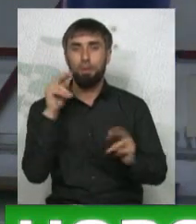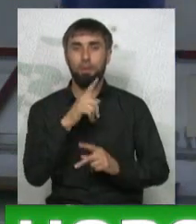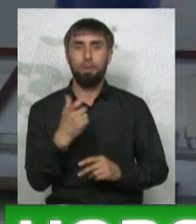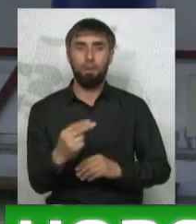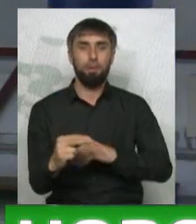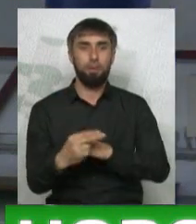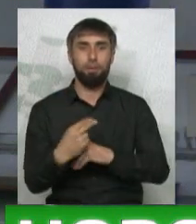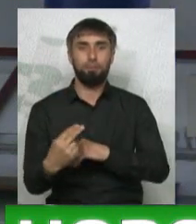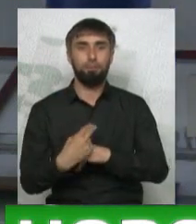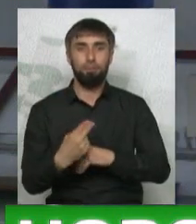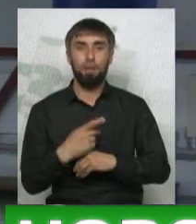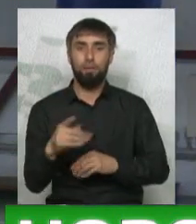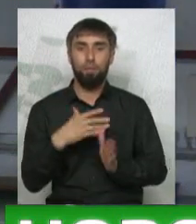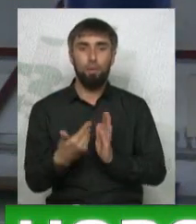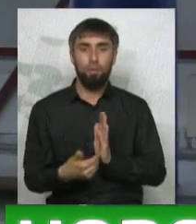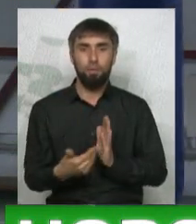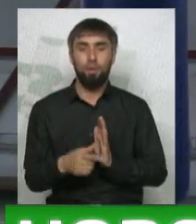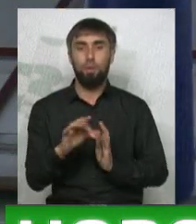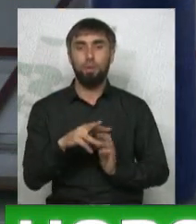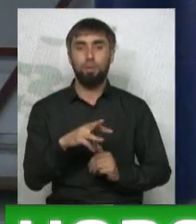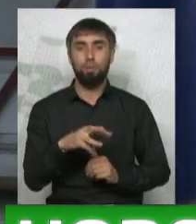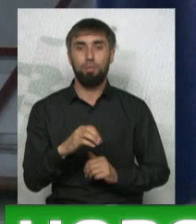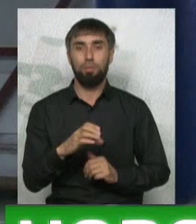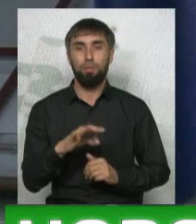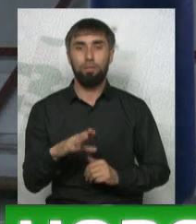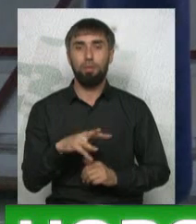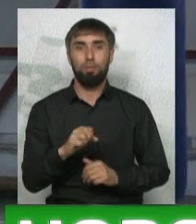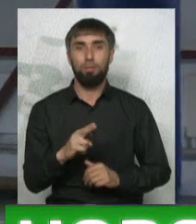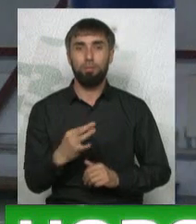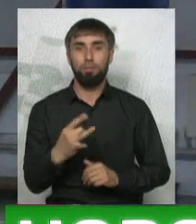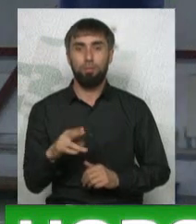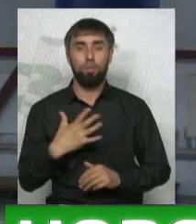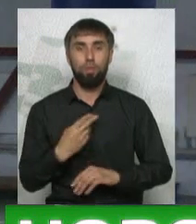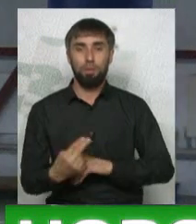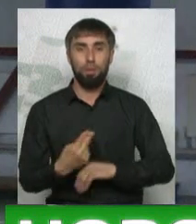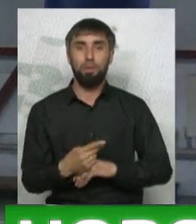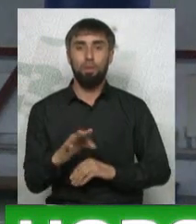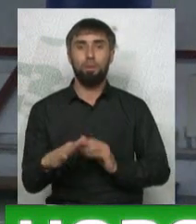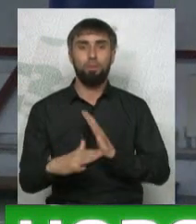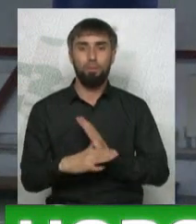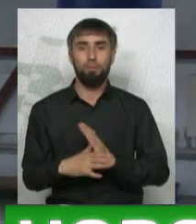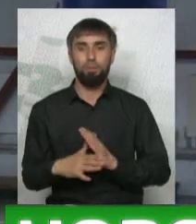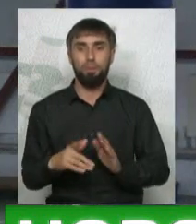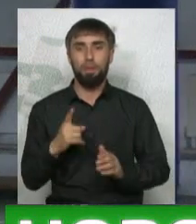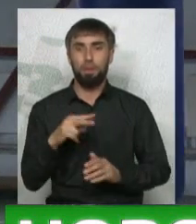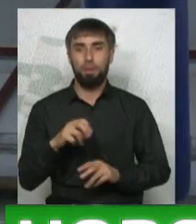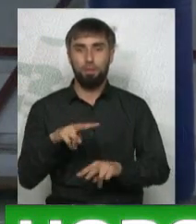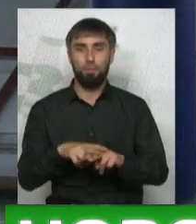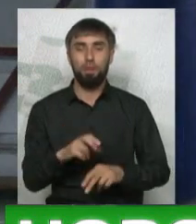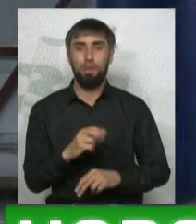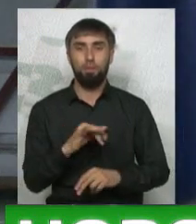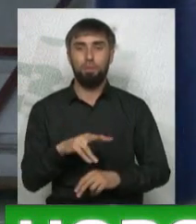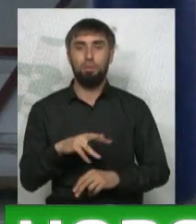С личным тренером Максим стоил. Так, Туанок, Сулиже, что это сказали,